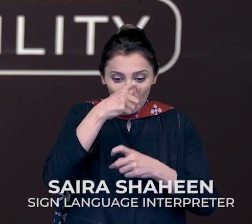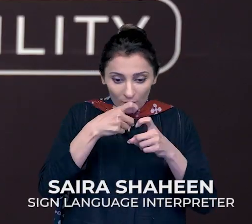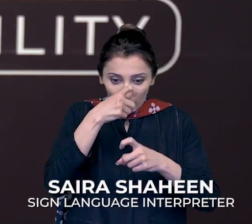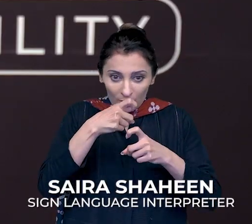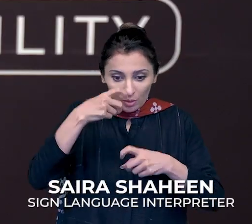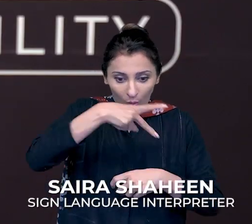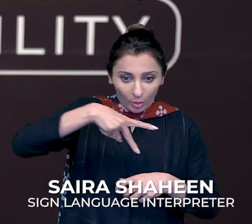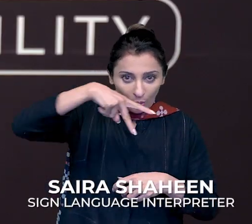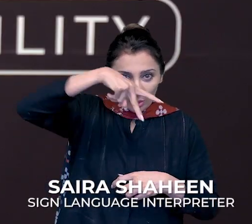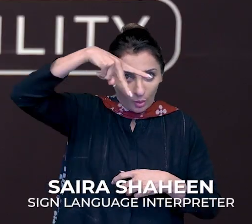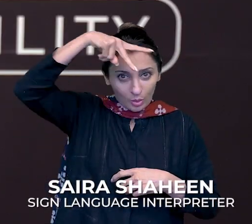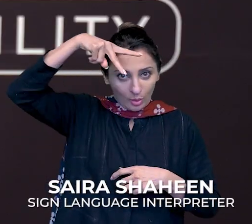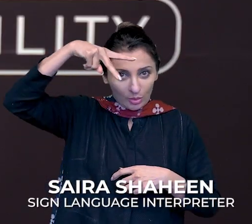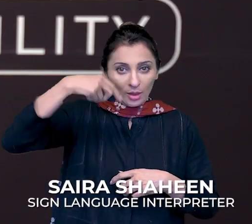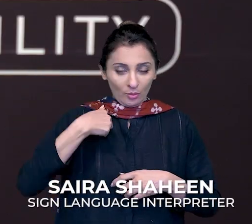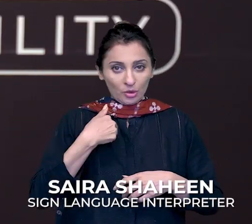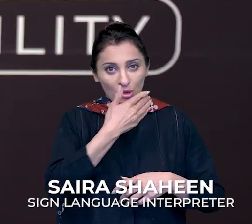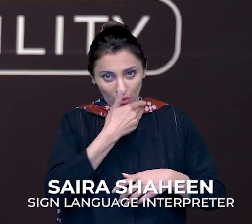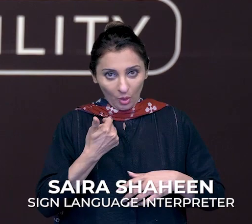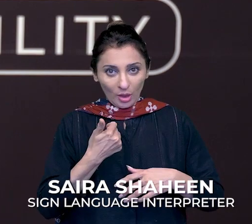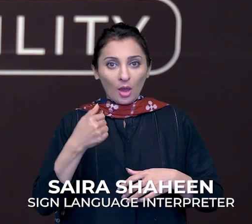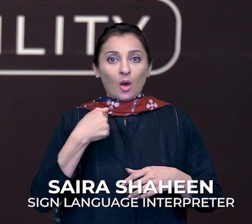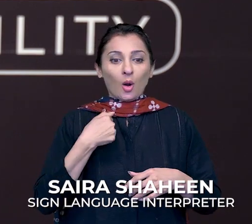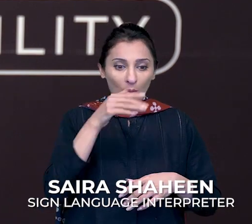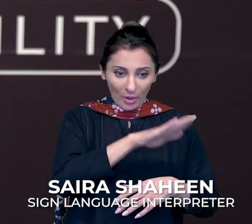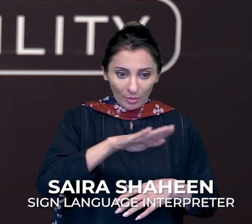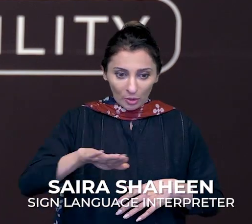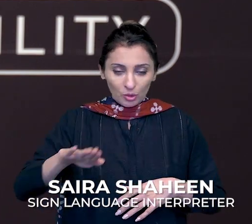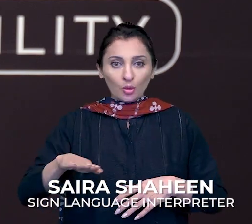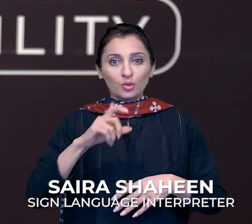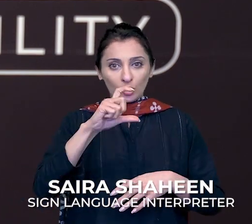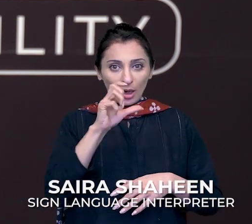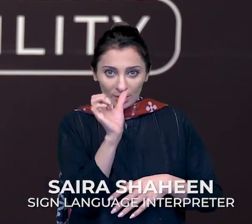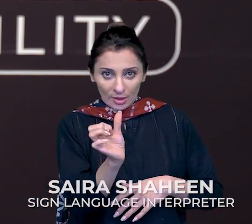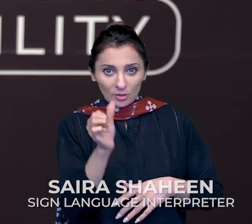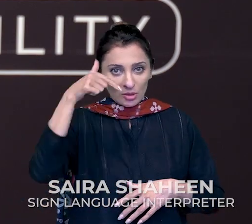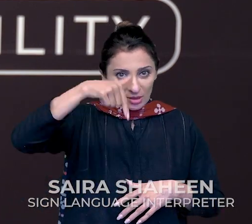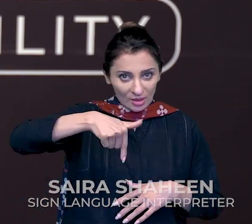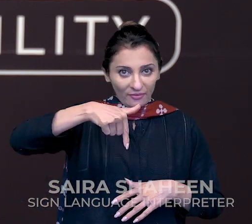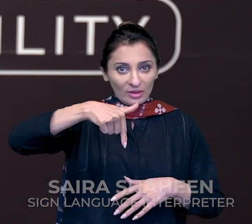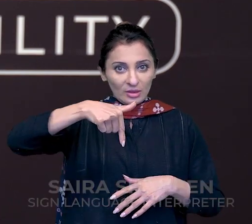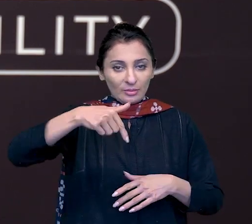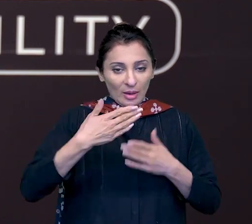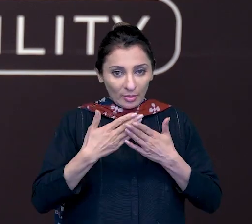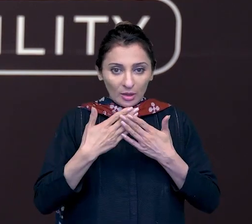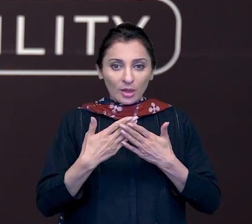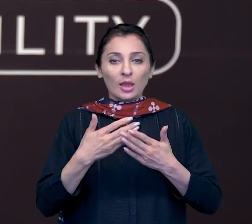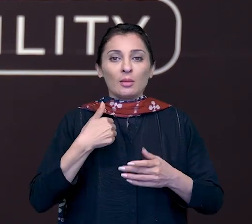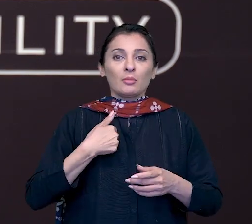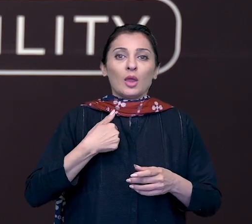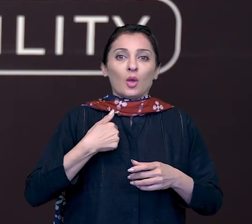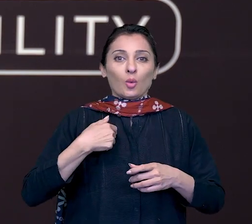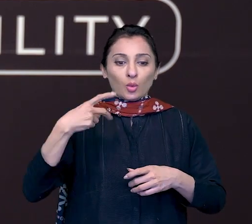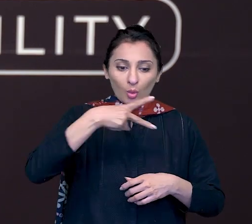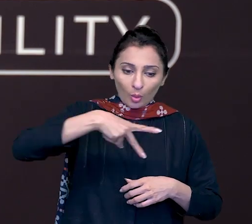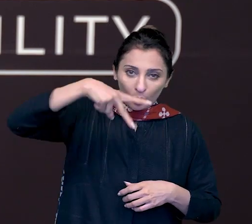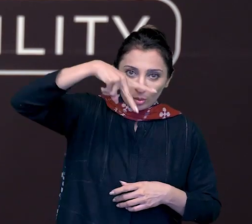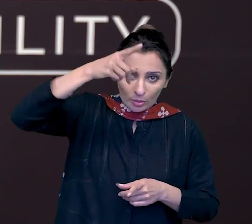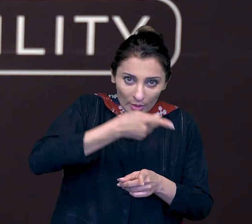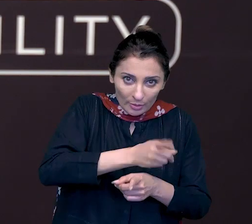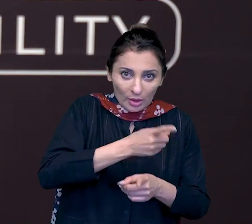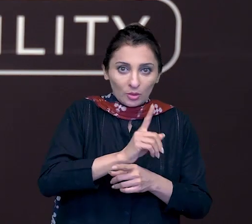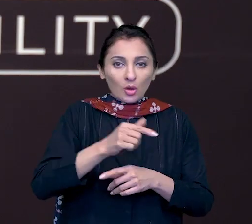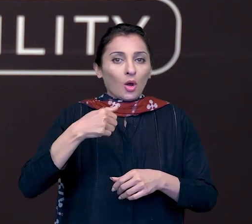और ग्रेड 7 के स्टूडेंट्स को एस्ट्रोबायोलॉजी और स्पेस साइंसेस पढ़ाती हूँ। मेरा इंटरेस्ट जो है एस्ट्रोबायोलॉजी में डेवलप